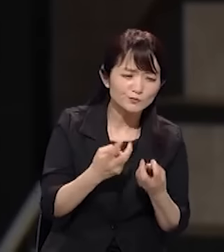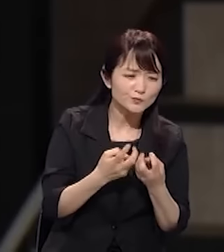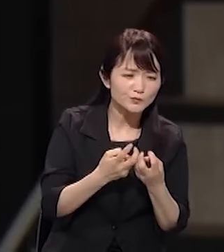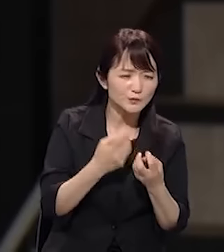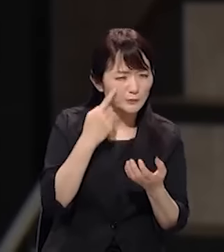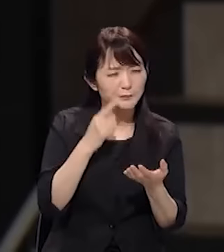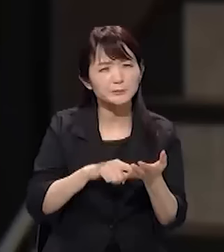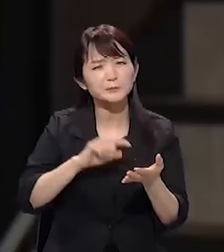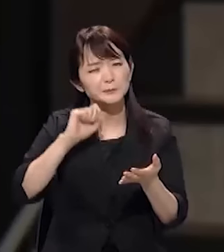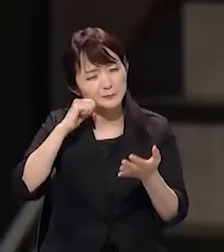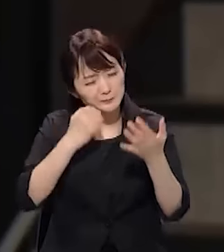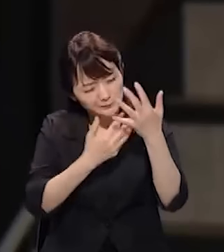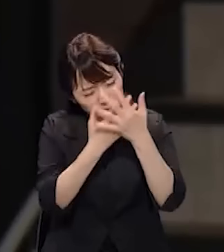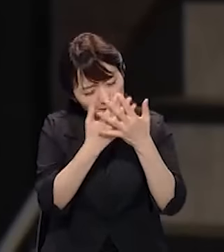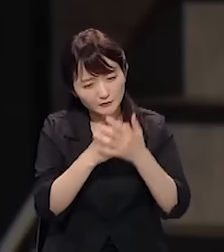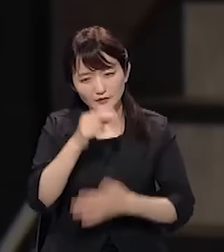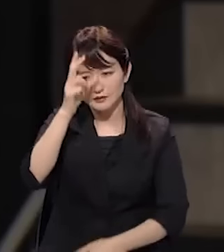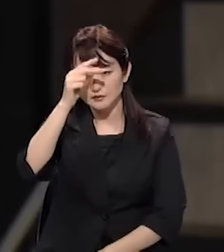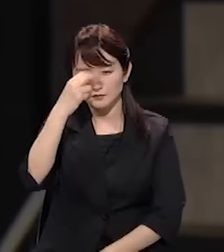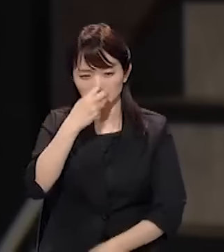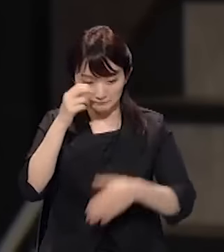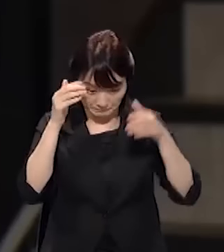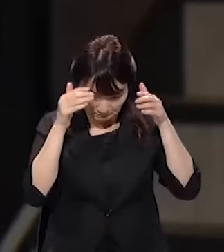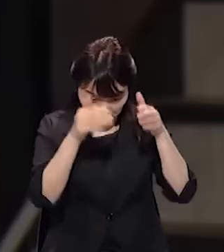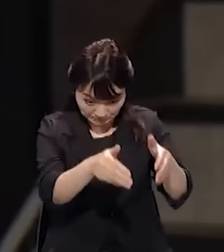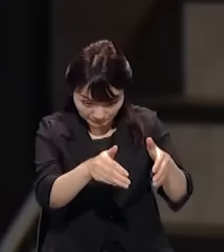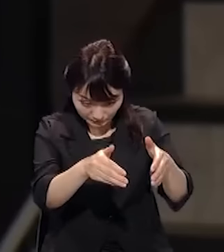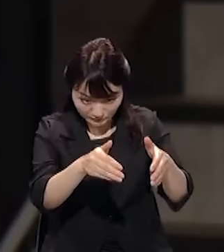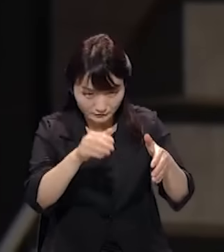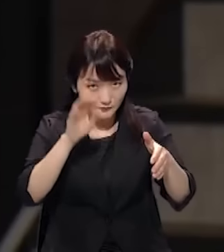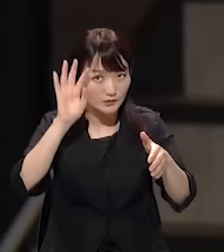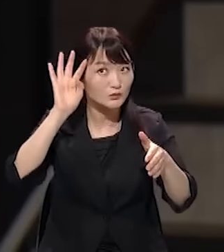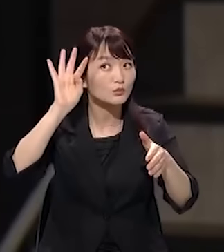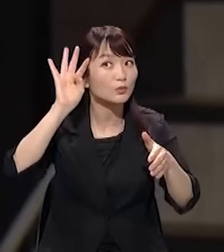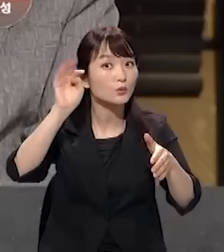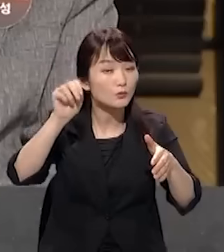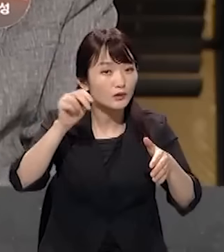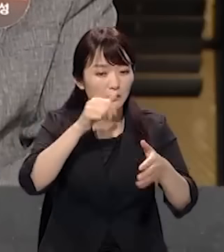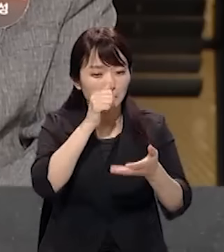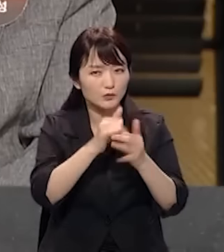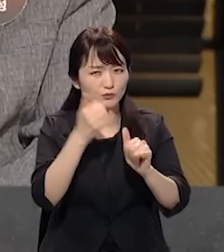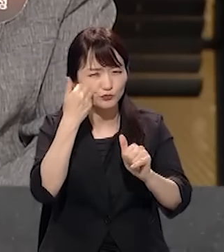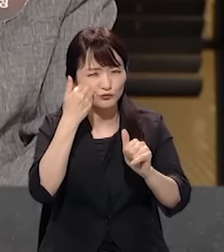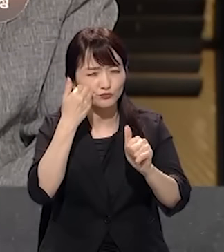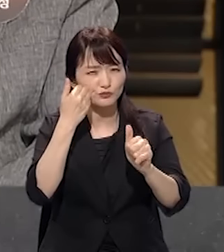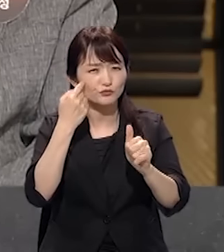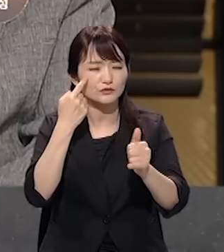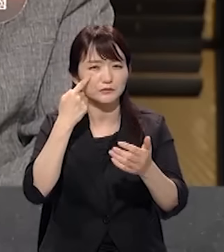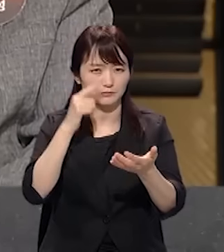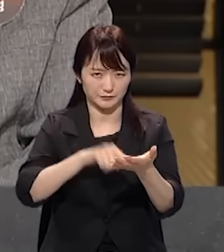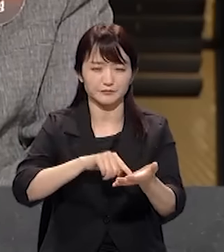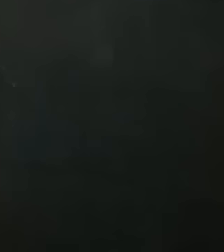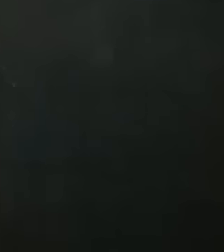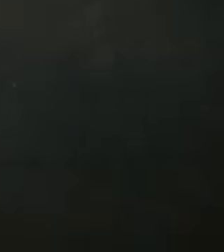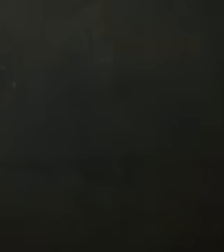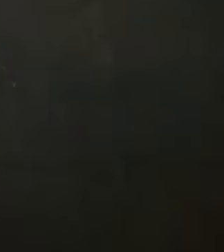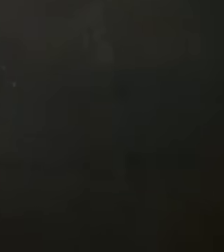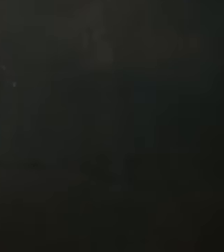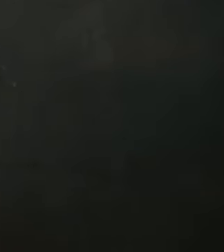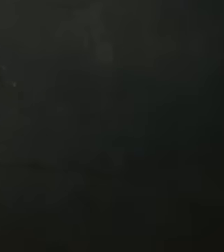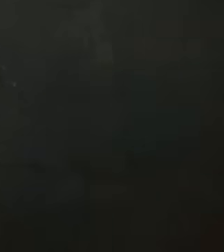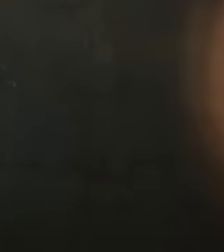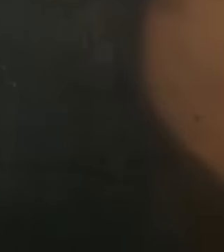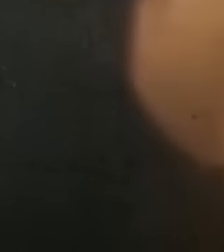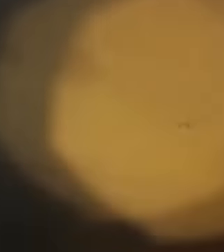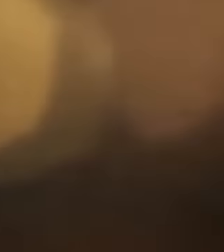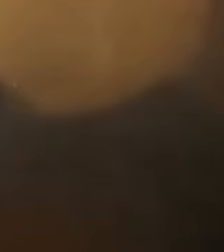않지만 경찰이 이렇게 수사에 집중을 하게 되면 조만간에 범인이 드러날 것으로 봅니다 그렇군요 he